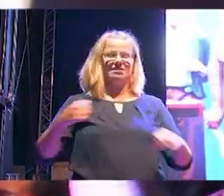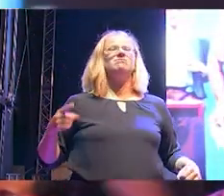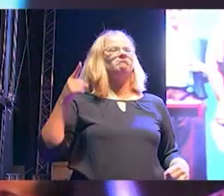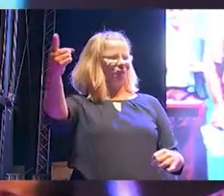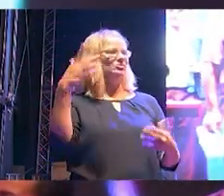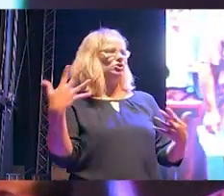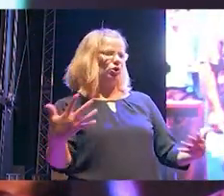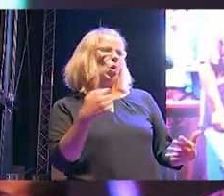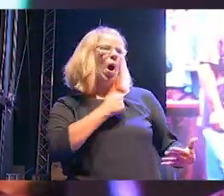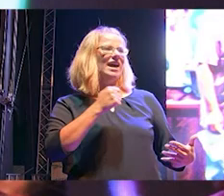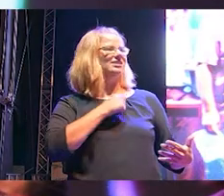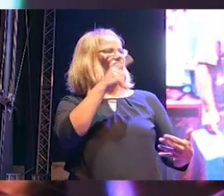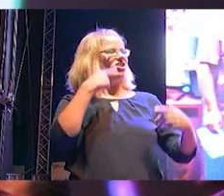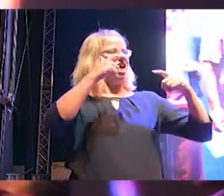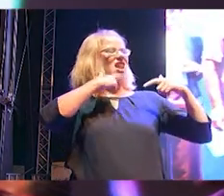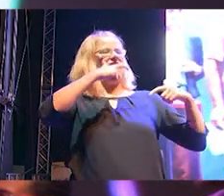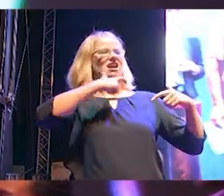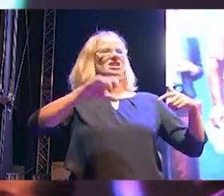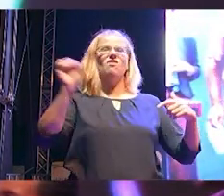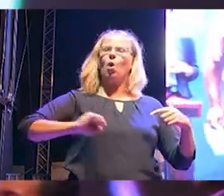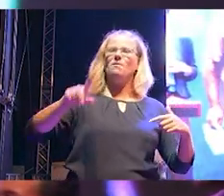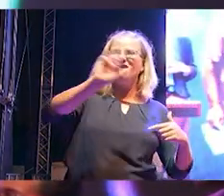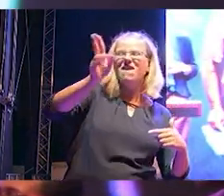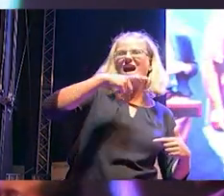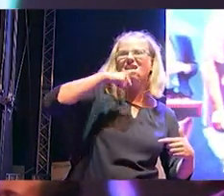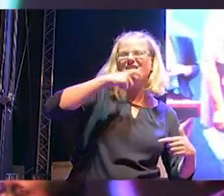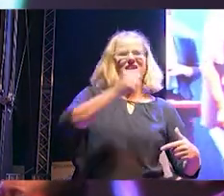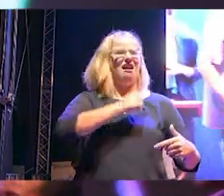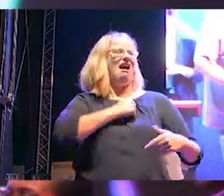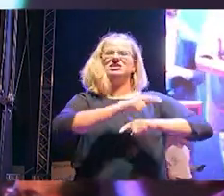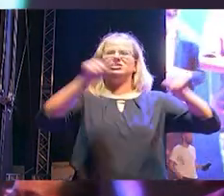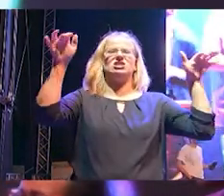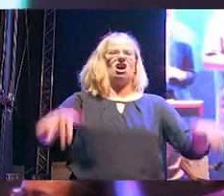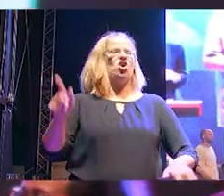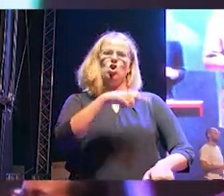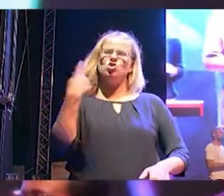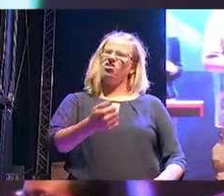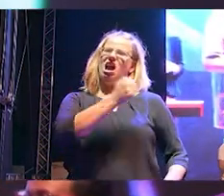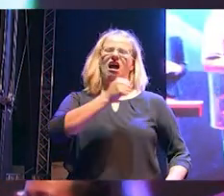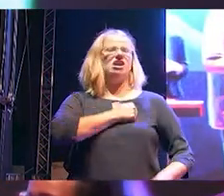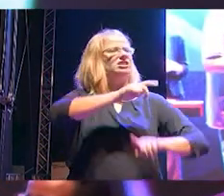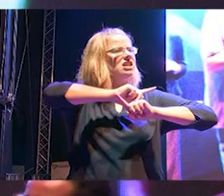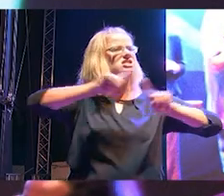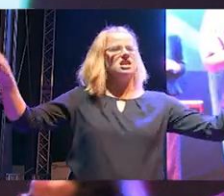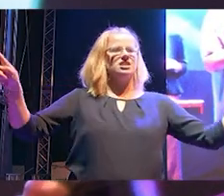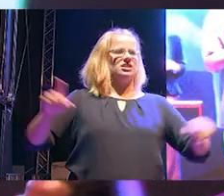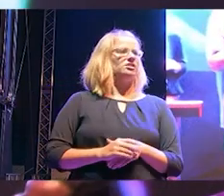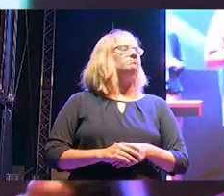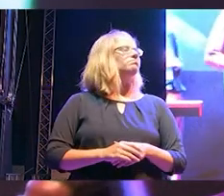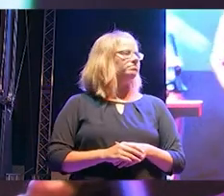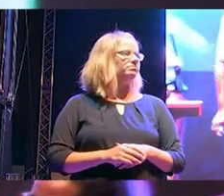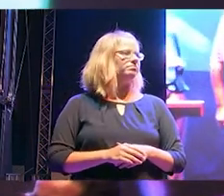fürchten. Unser Lachen. Denn wer lacht, hat keine Angst. Und wir haben keine Angst. Und